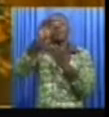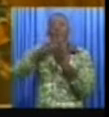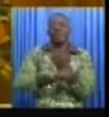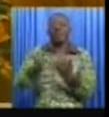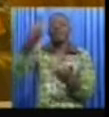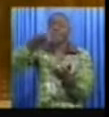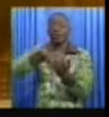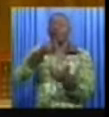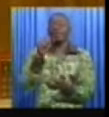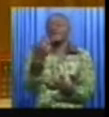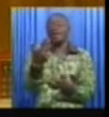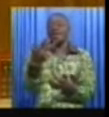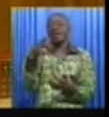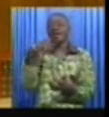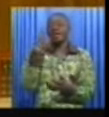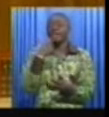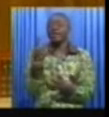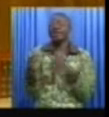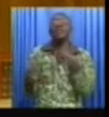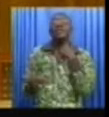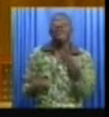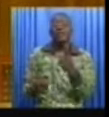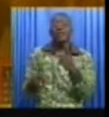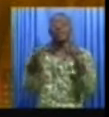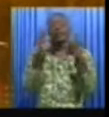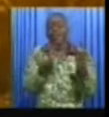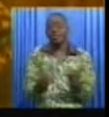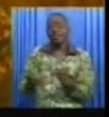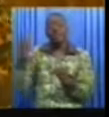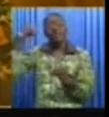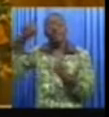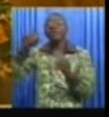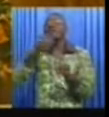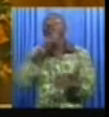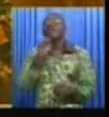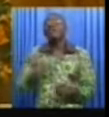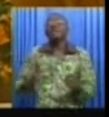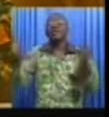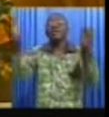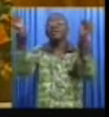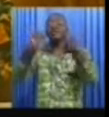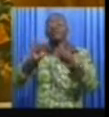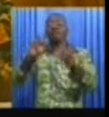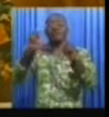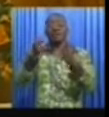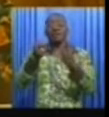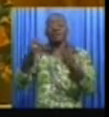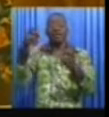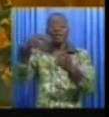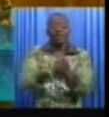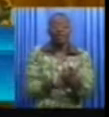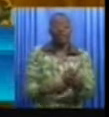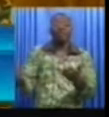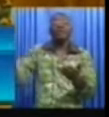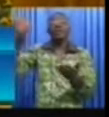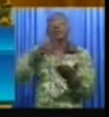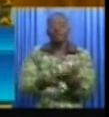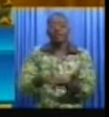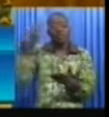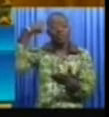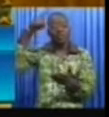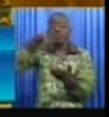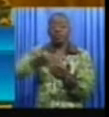le 13 mai 2013. Qui abroge les dispositions de l'ancien texte qui parlait des sujets uniques là. Et dans le nouveau texte qui est en application pour la